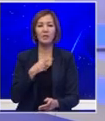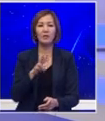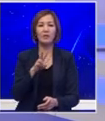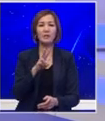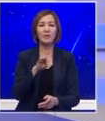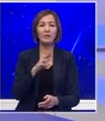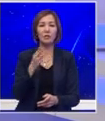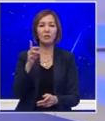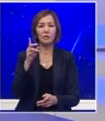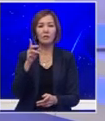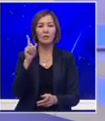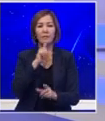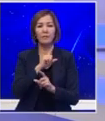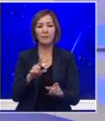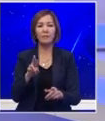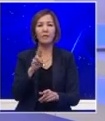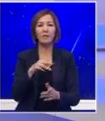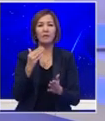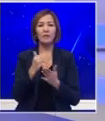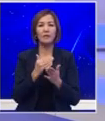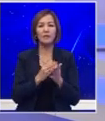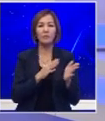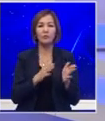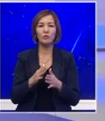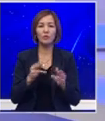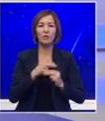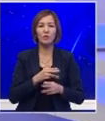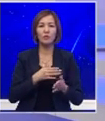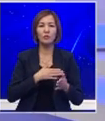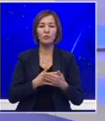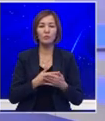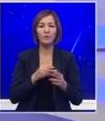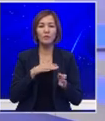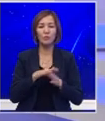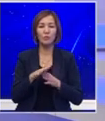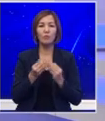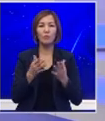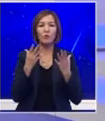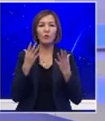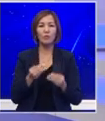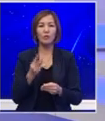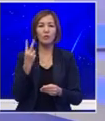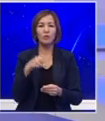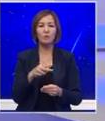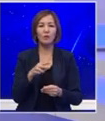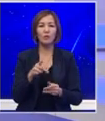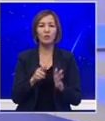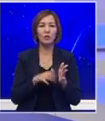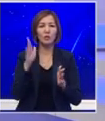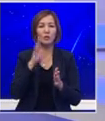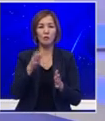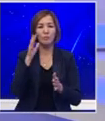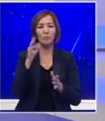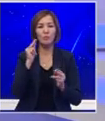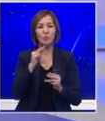Мүмкіндіктер мекені Талдықорғандағы Назарбаев зияткерлік мектебінде Яндекс бағдарламалау жүйесі қарқынды жұмыс істеуде. Бүгінде мұнда 27 сулық білім